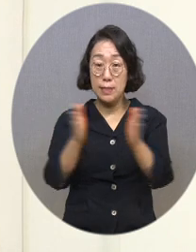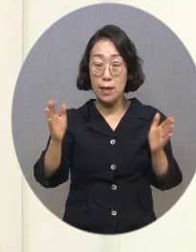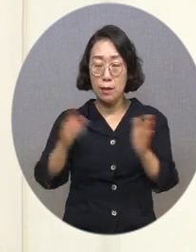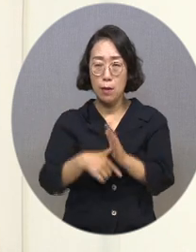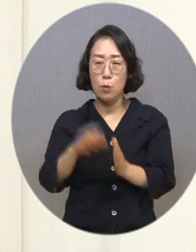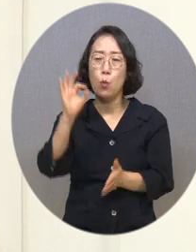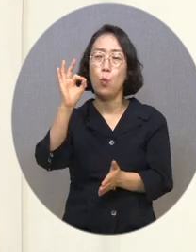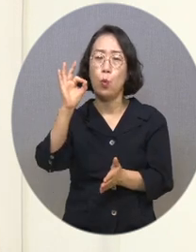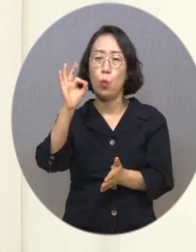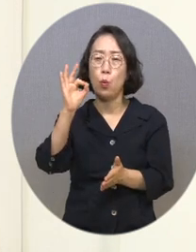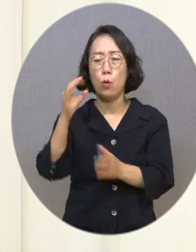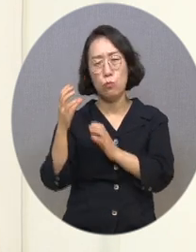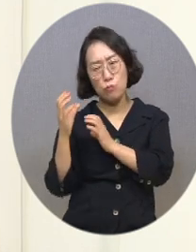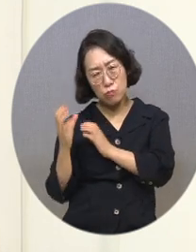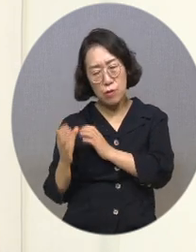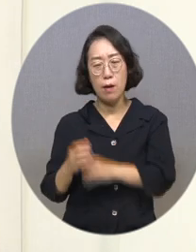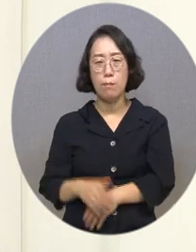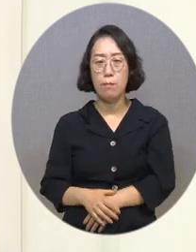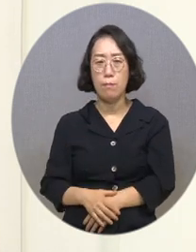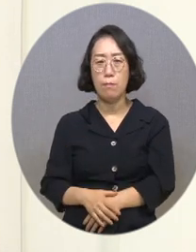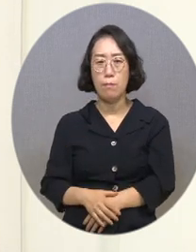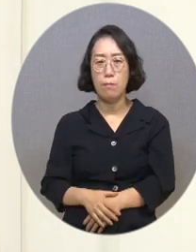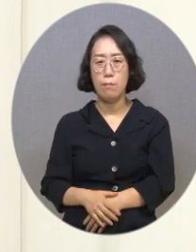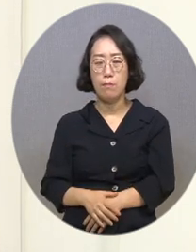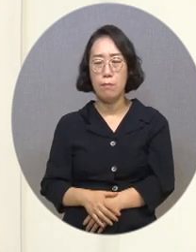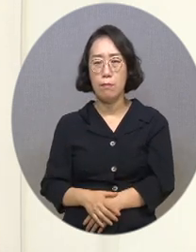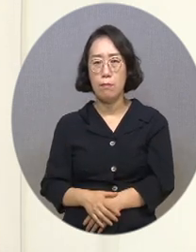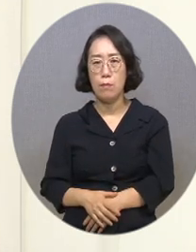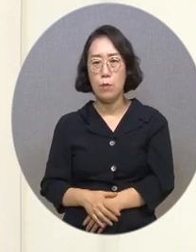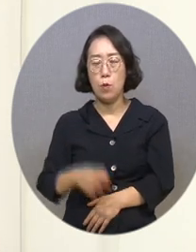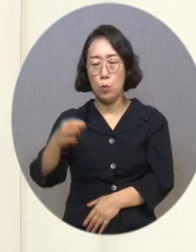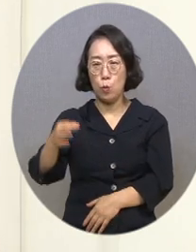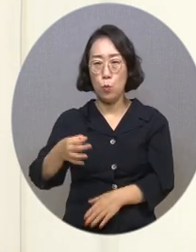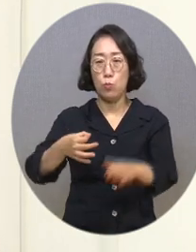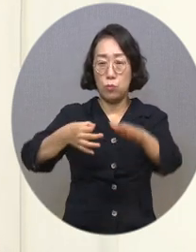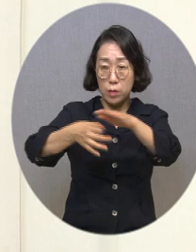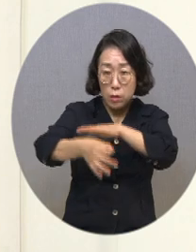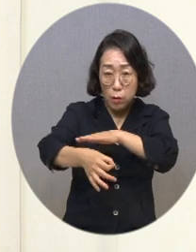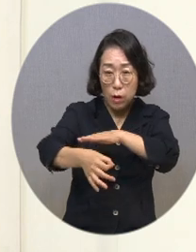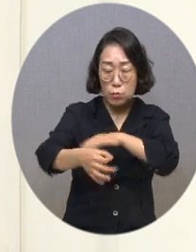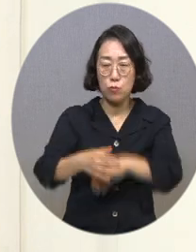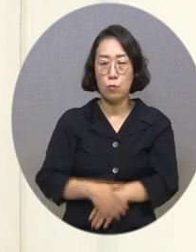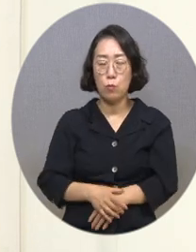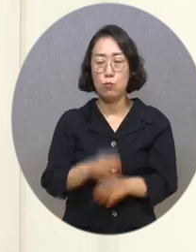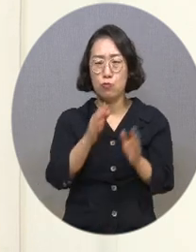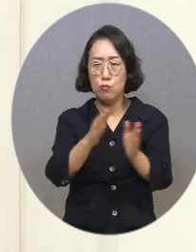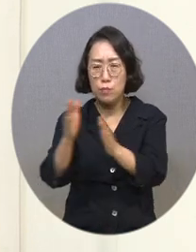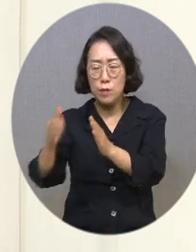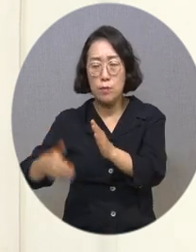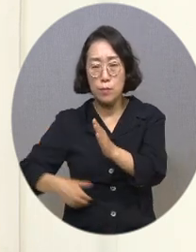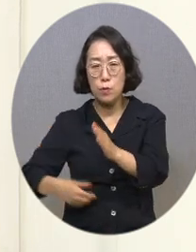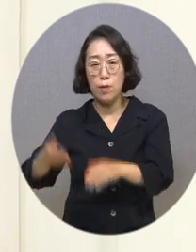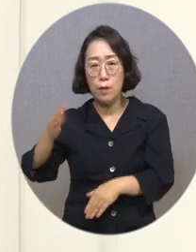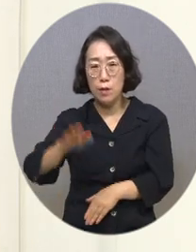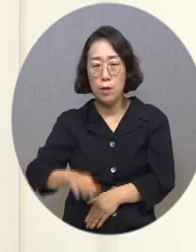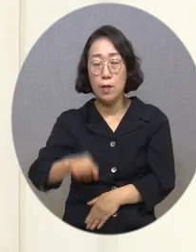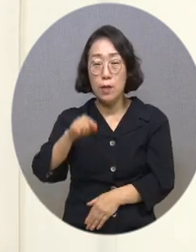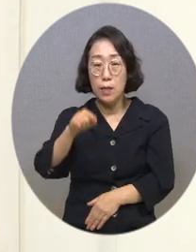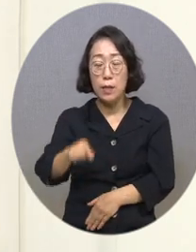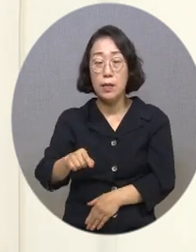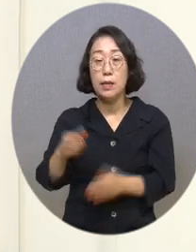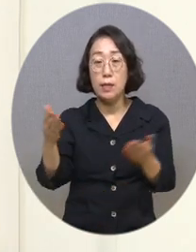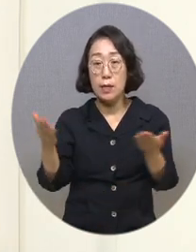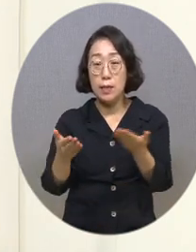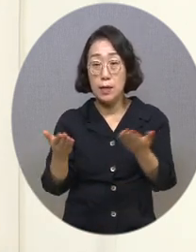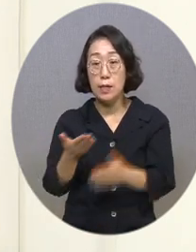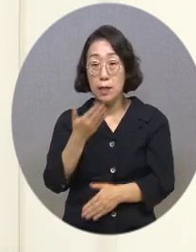돈이 들잖아요. 그렇죠. 그쵸? 그래서 어떤 자본을 투자를 해야 되잖아요. 그래요. 근데 되게 제가 사실은 이 일을 할 수